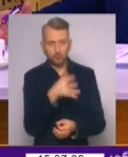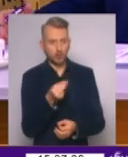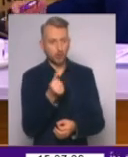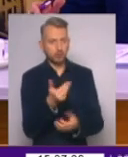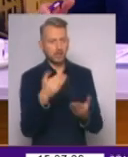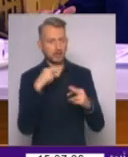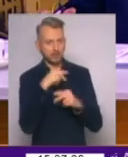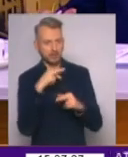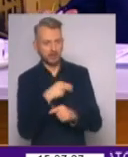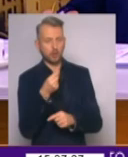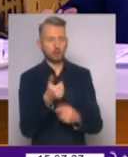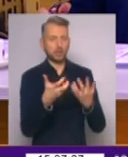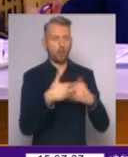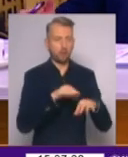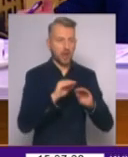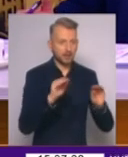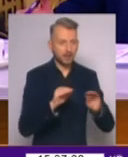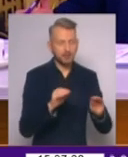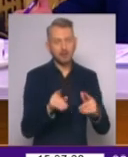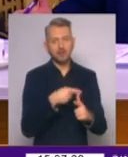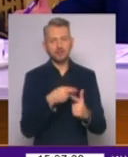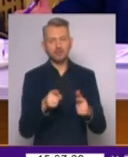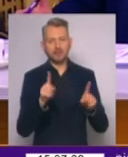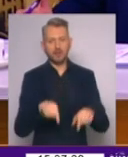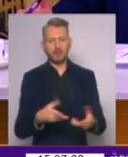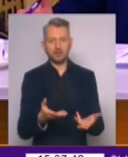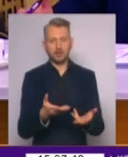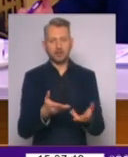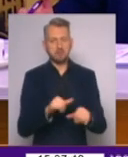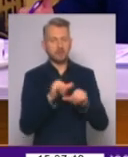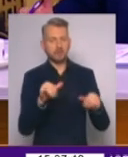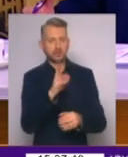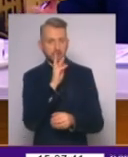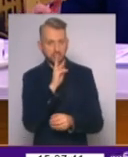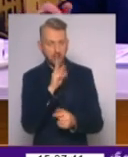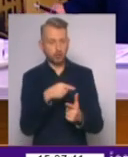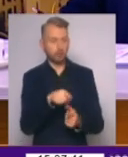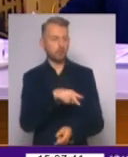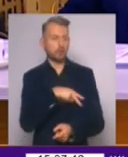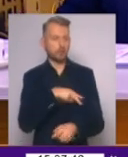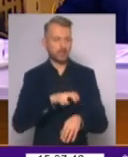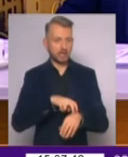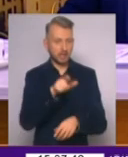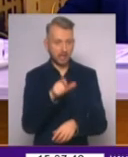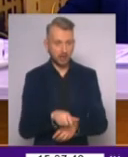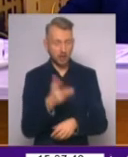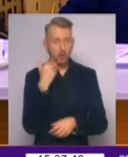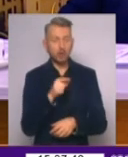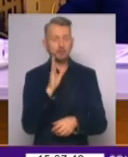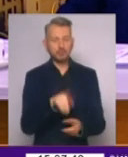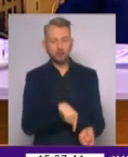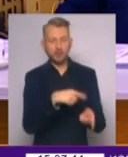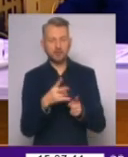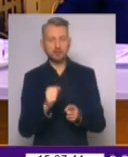ліки, чи купити якесь обладнання, чи навіть підвищити зарплату або приймувати свого лікаря. Коли вони будуть переведені в